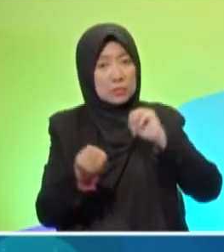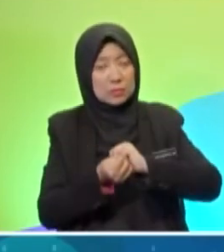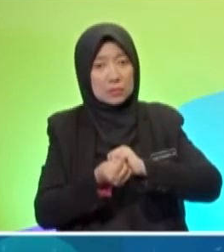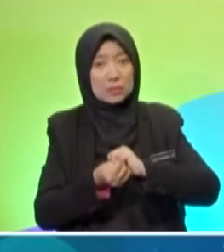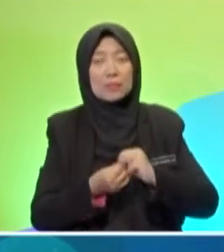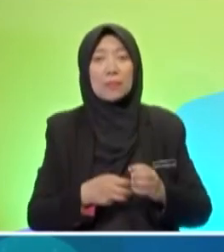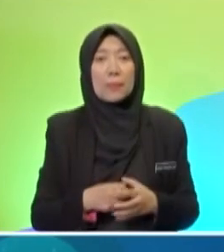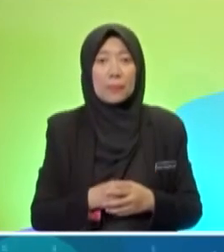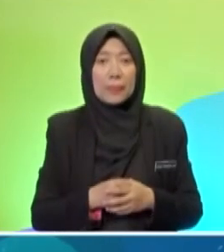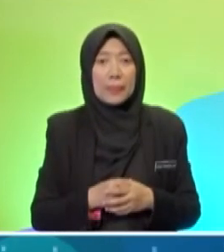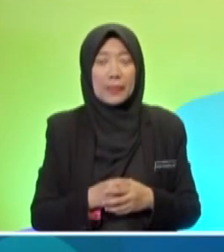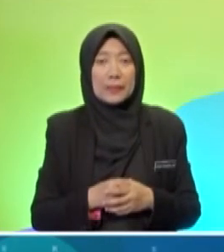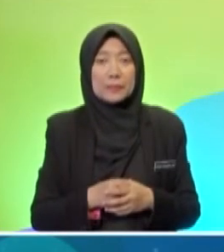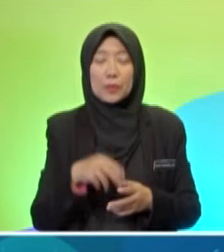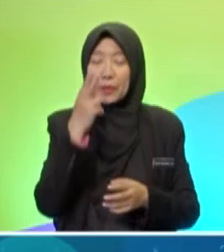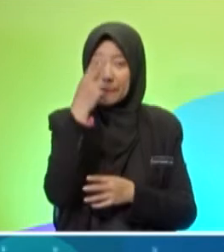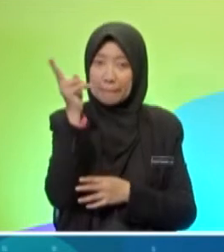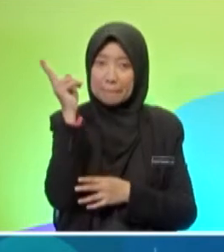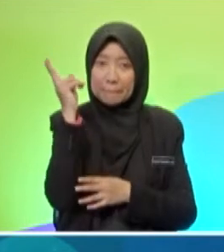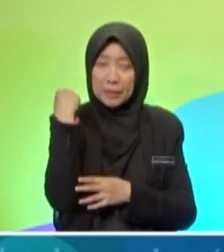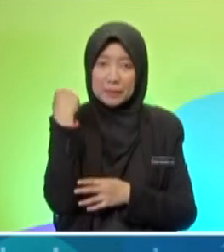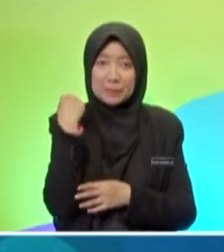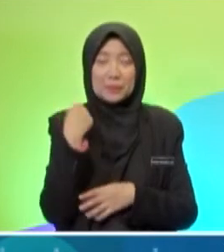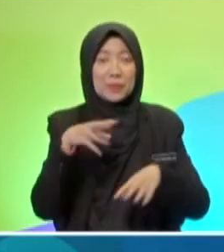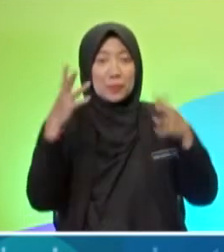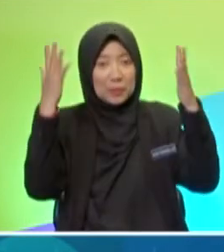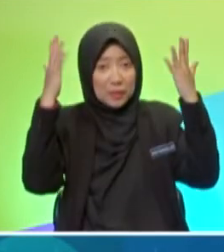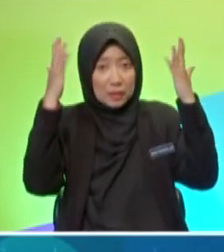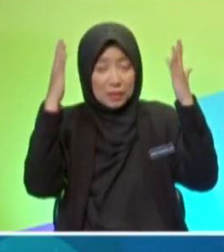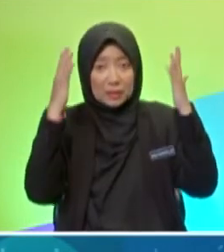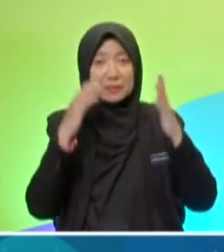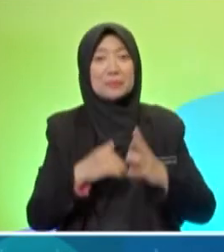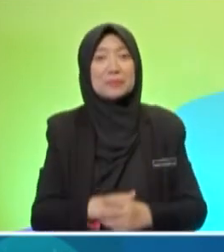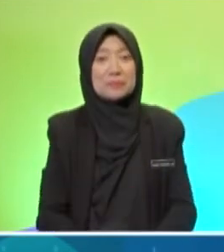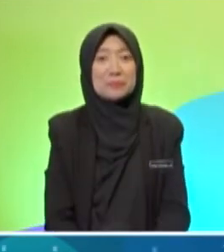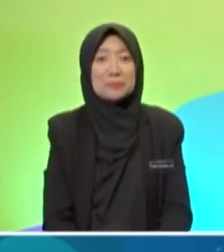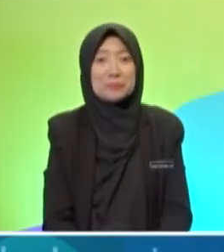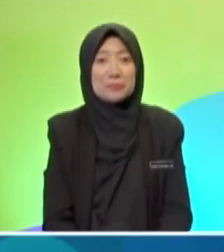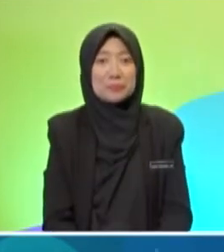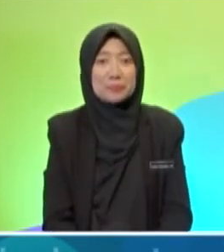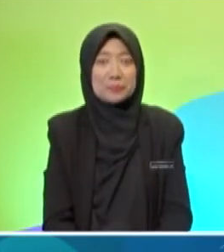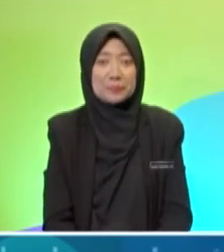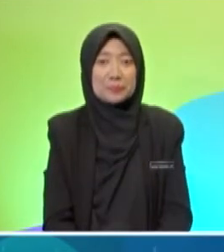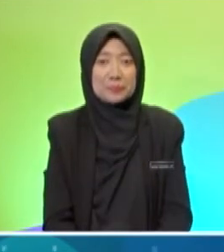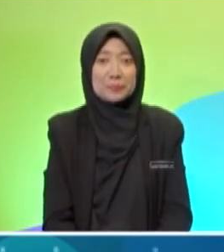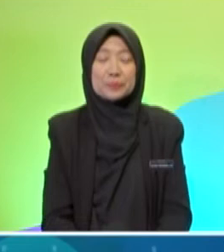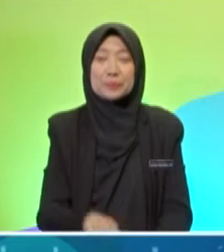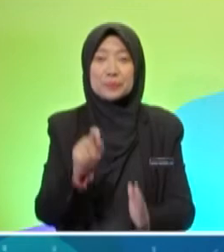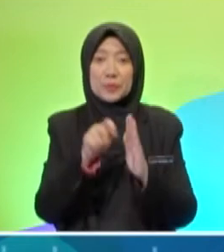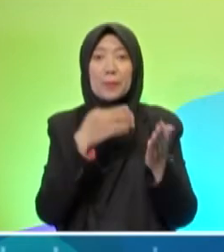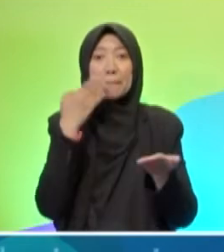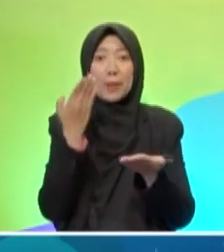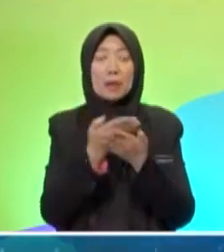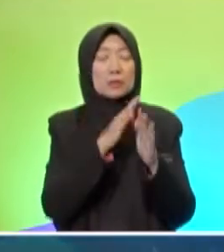dia nggak terima musibah yman Oke kepada zamali terbaik